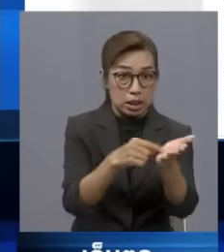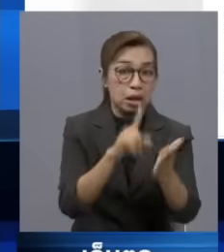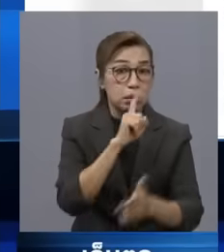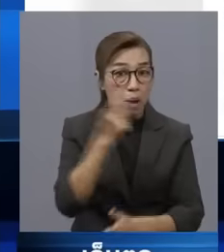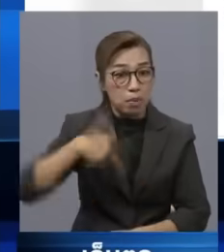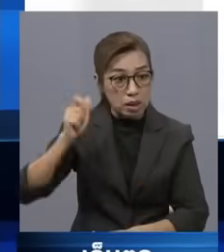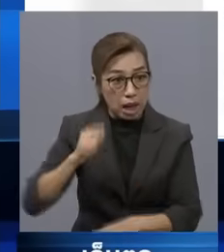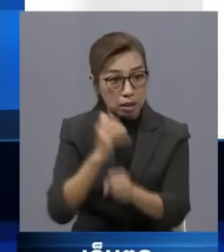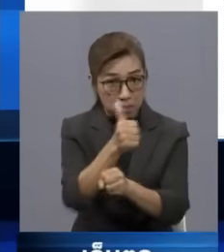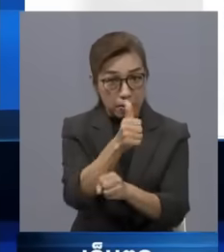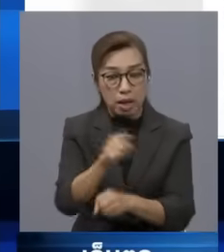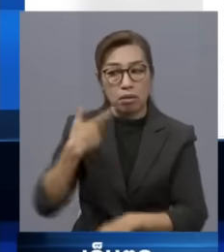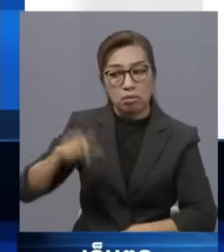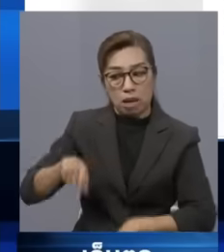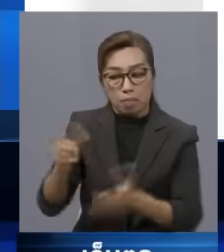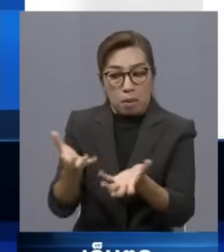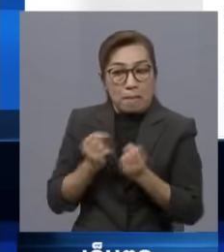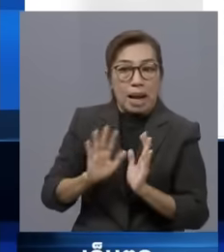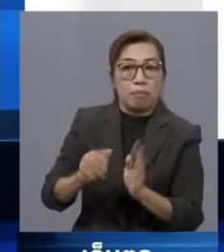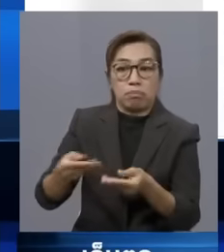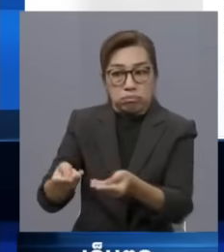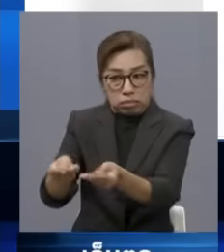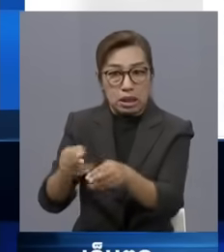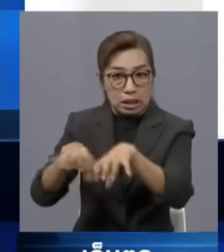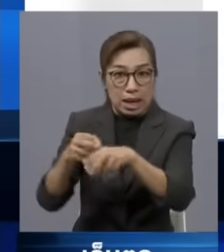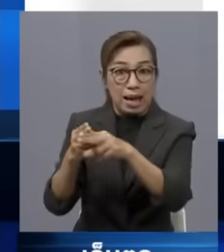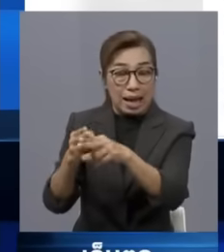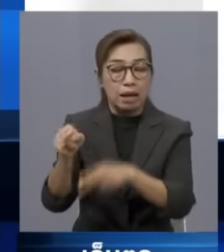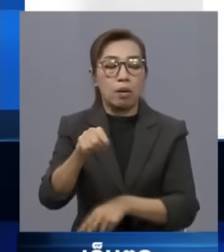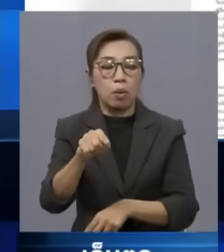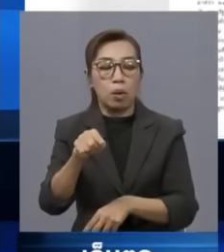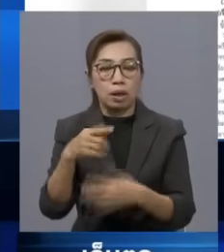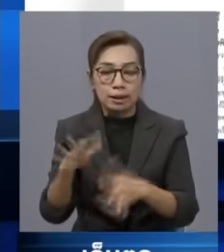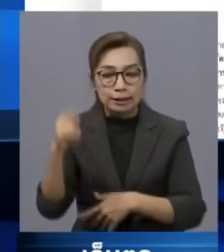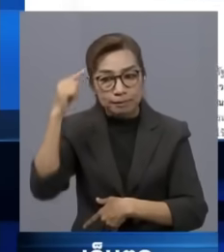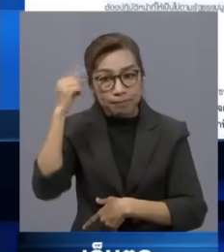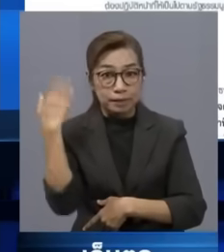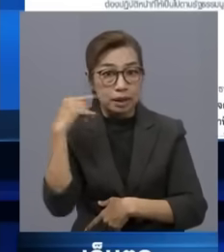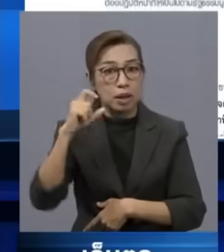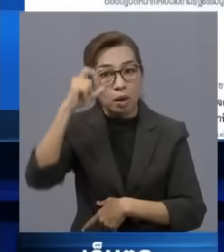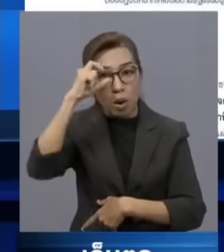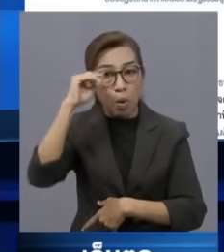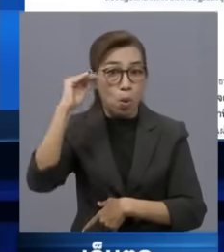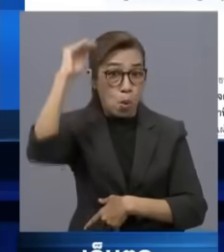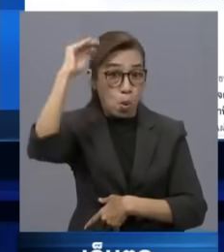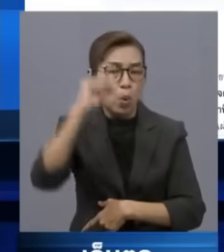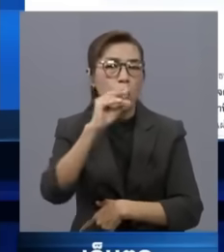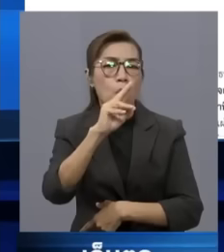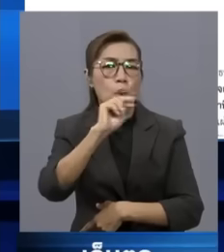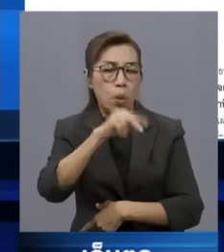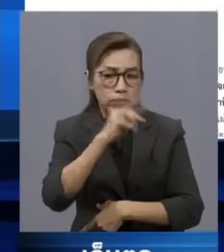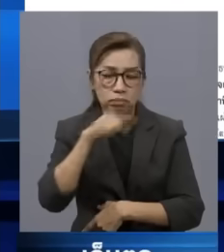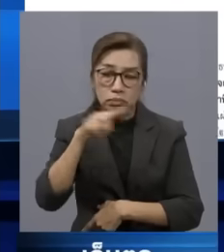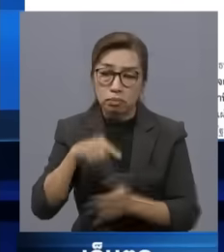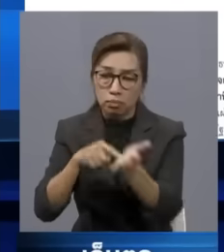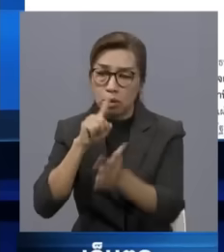สภาครับเหมือนอย่างที่ทางคุณรังสิมันต์โรมเนี่ยได้ยื่นญัตติหารือต่อที่ประชุมไปแล้วแล้วก็ไม่คิดว่ามันเป็นเรื่องที่เกี่ยว